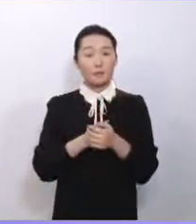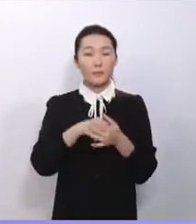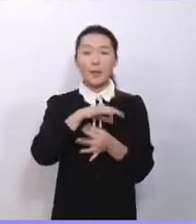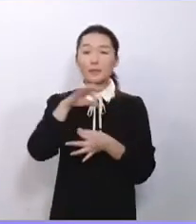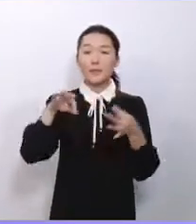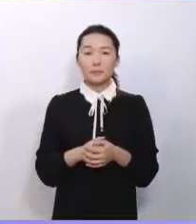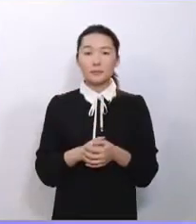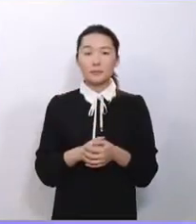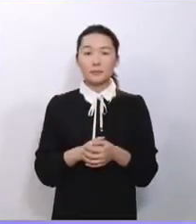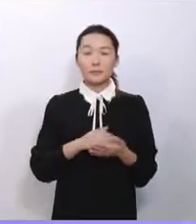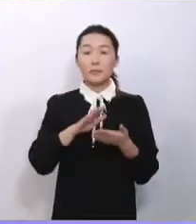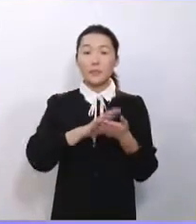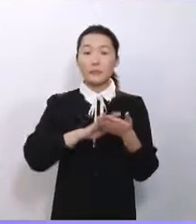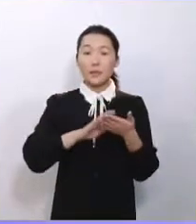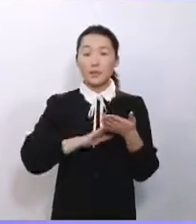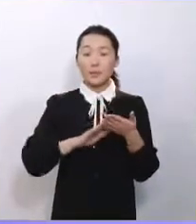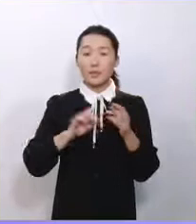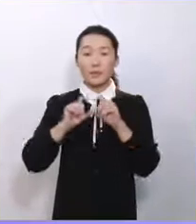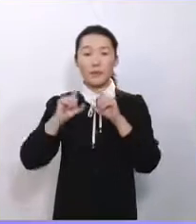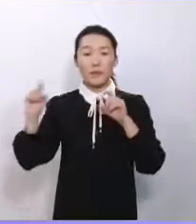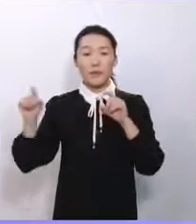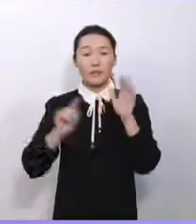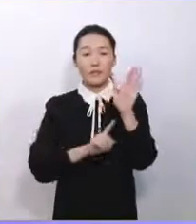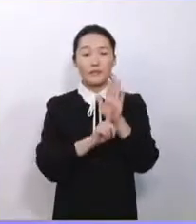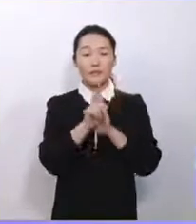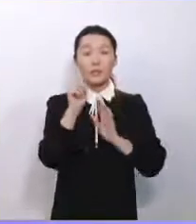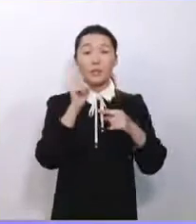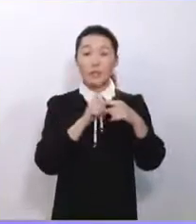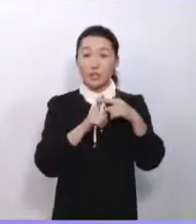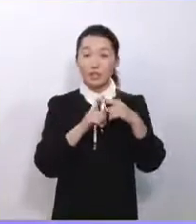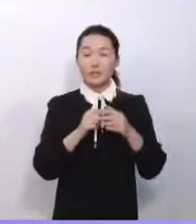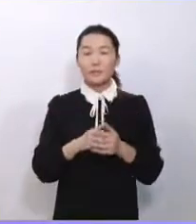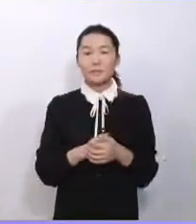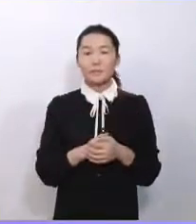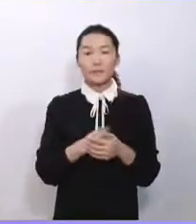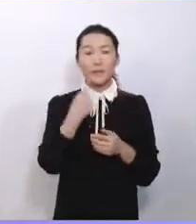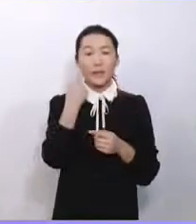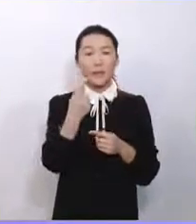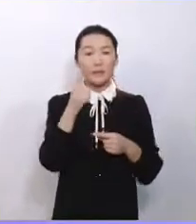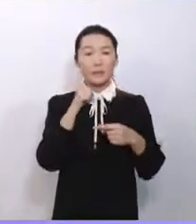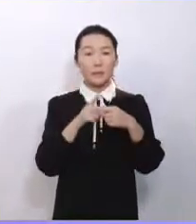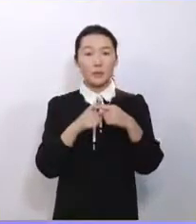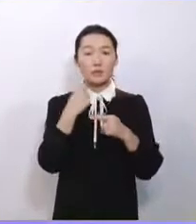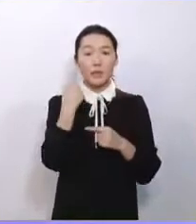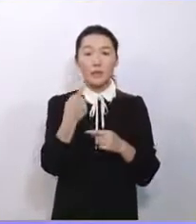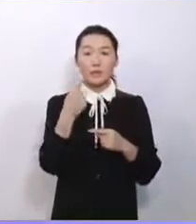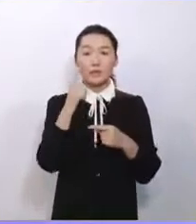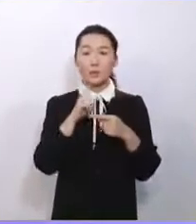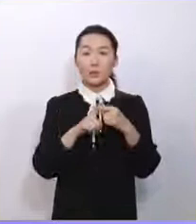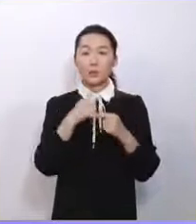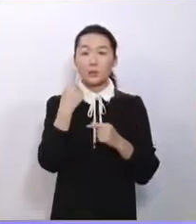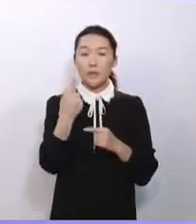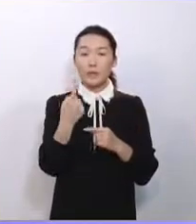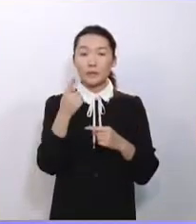Схемой. Запишем выражение сначала сложением. 1 плюс 1